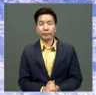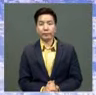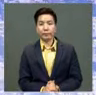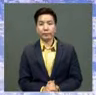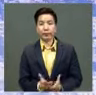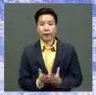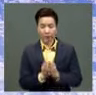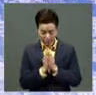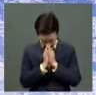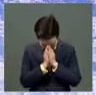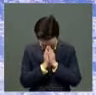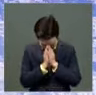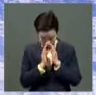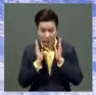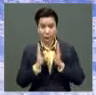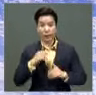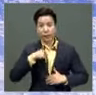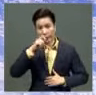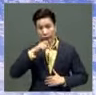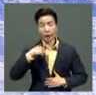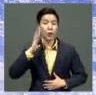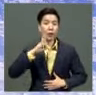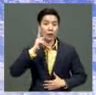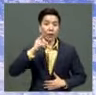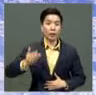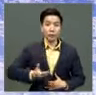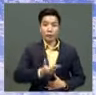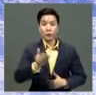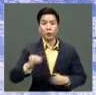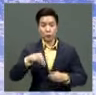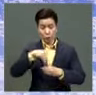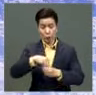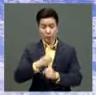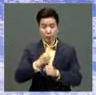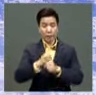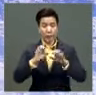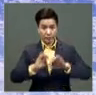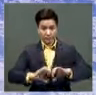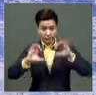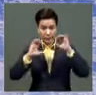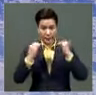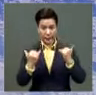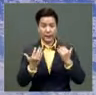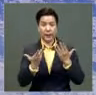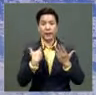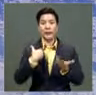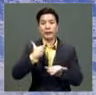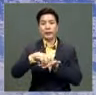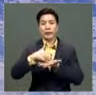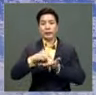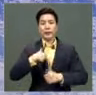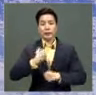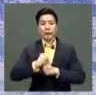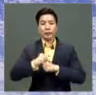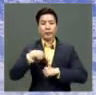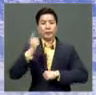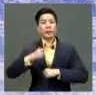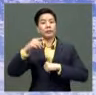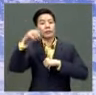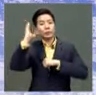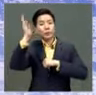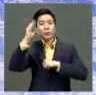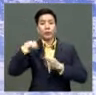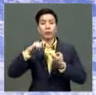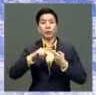ครับสวัสดีครับพี่น้องประชาชนและสื่อมวลชนที่อยู่ที่ทำเนียบนะครับก็รายงานตัวในฐานะโฆษกส